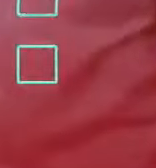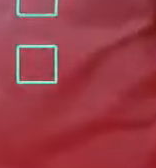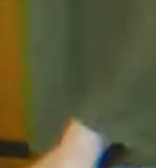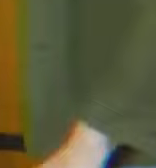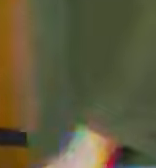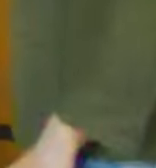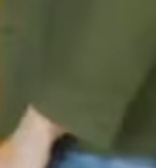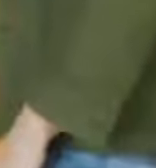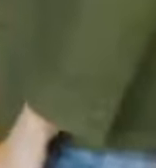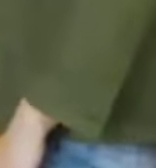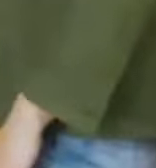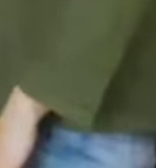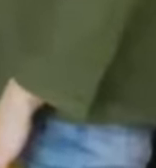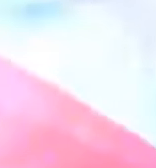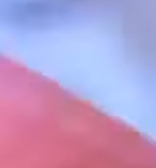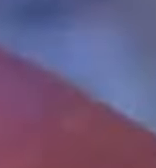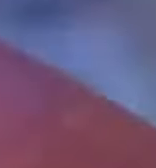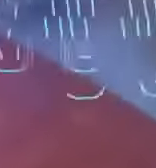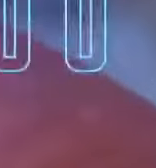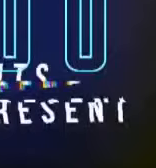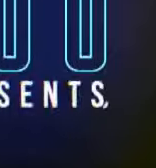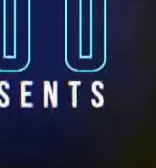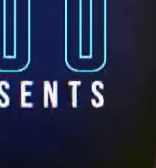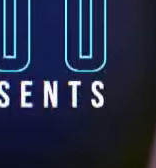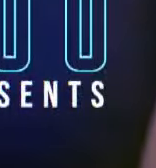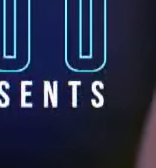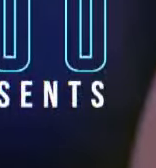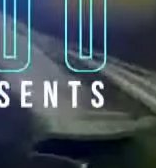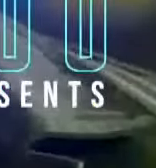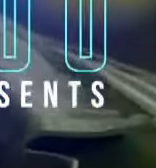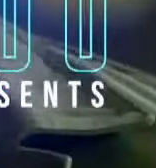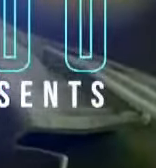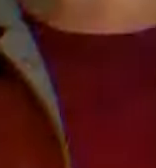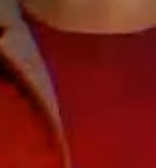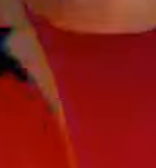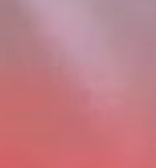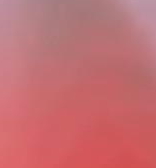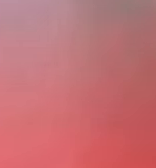wife. May kakambal ka? Meet Sheila, my lovely wife.